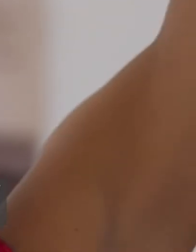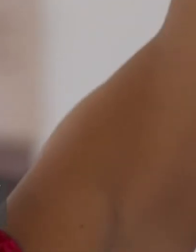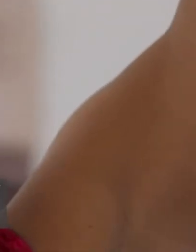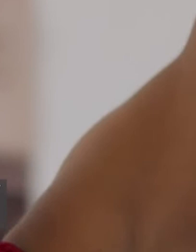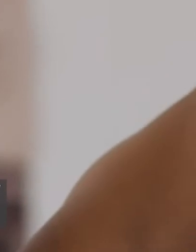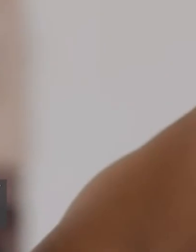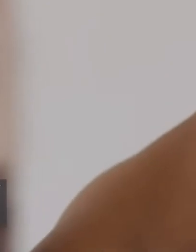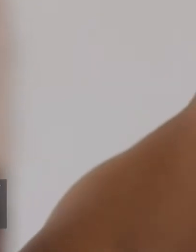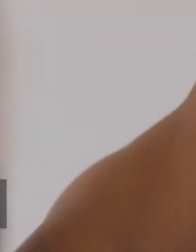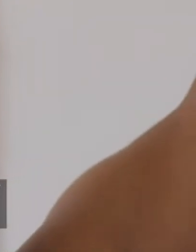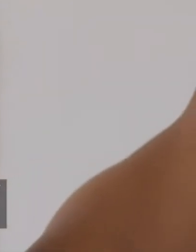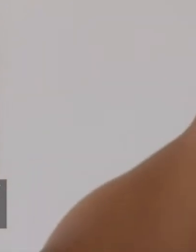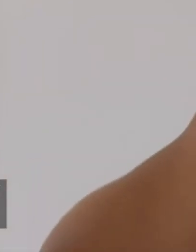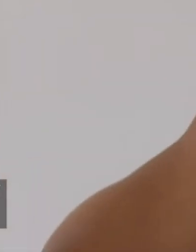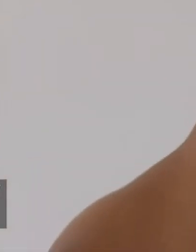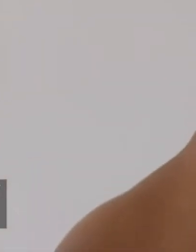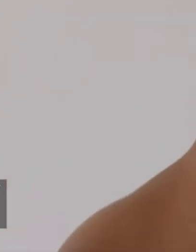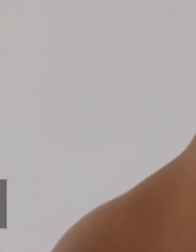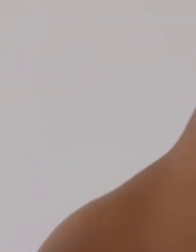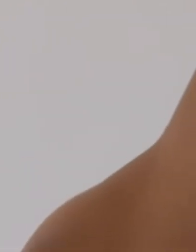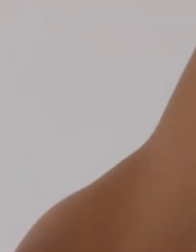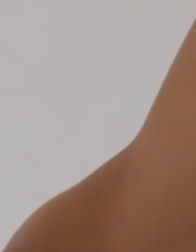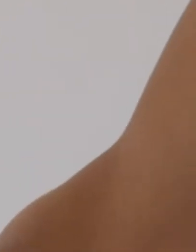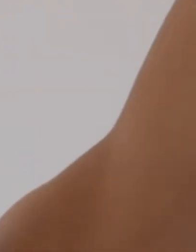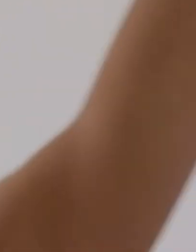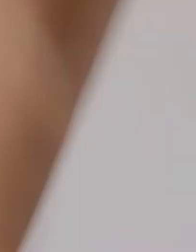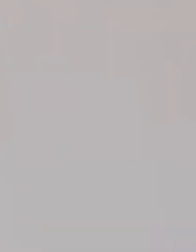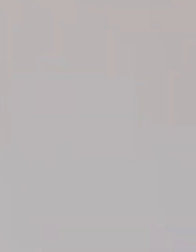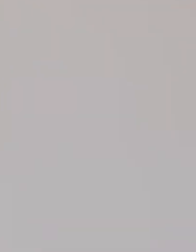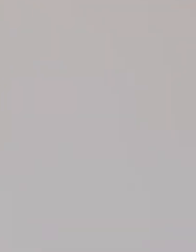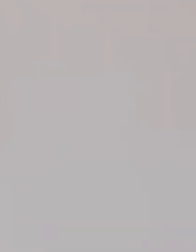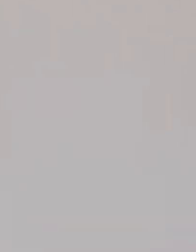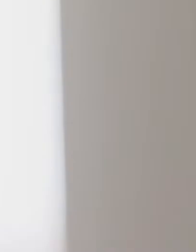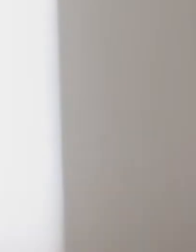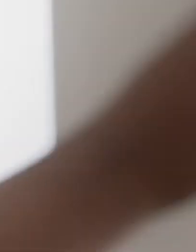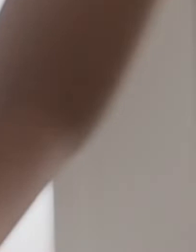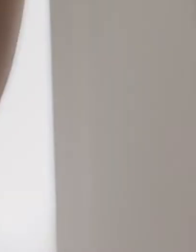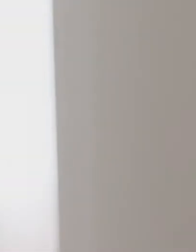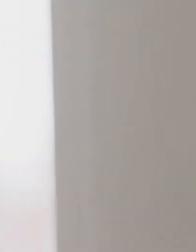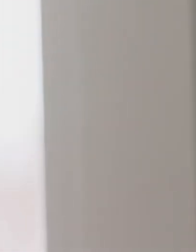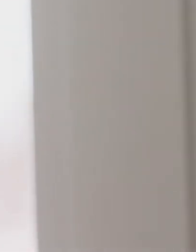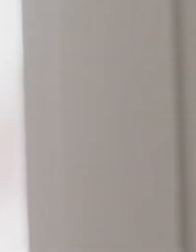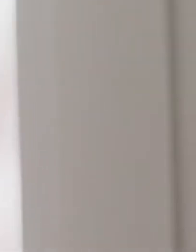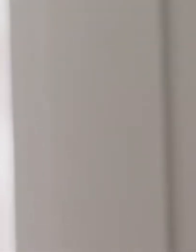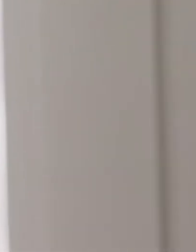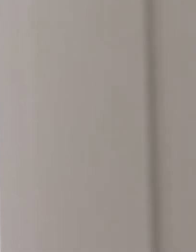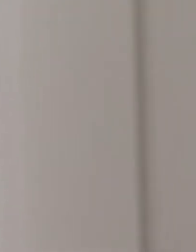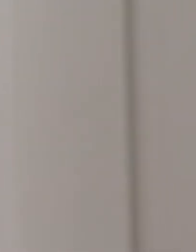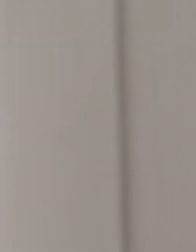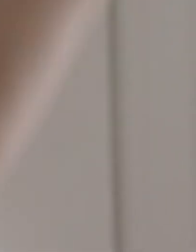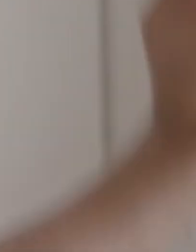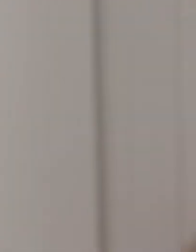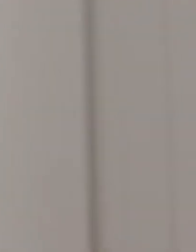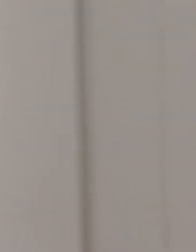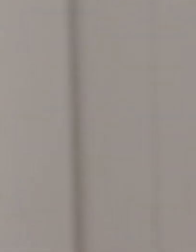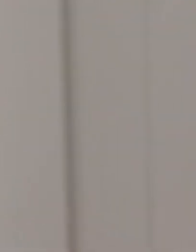On y croit qu'on a des grosses fesses, qu'on n'y arrivera pas, que notre corps n'est pas fait pour la danse, encore moins pour la